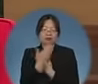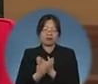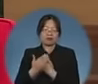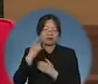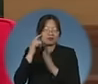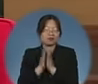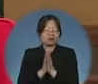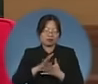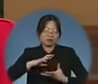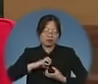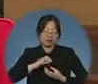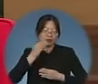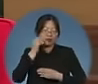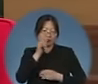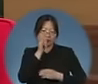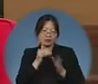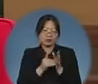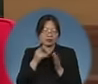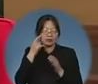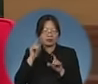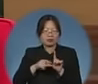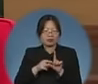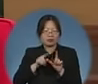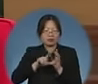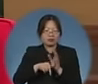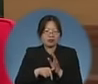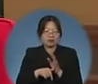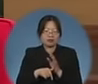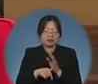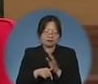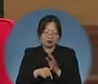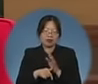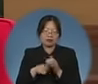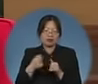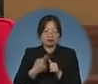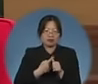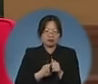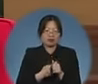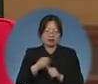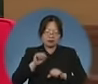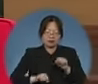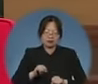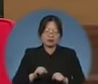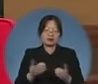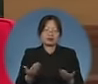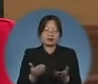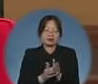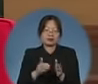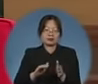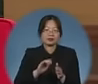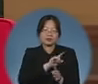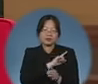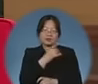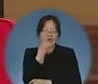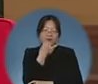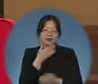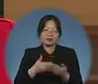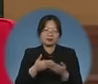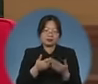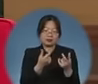지가 알아서 소화를 하듯이 무의식적으로 오토매틱하게 돌아가는 일이지만 가장 근원적인 어떤 그림은 이제 그렇다 하는